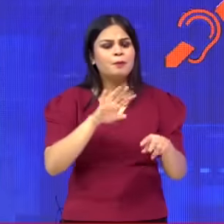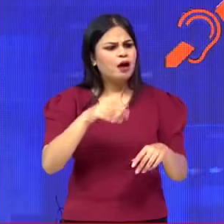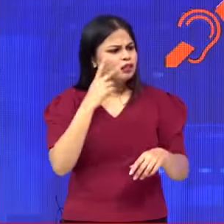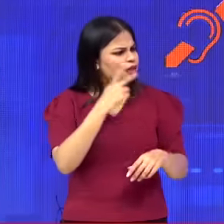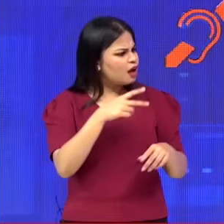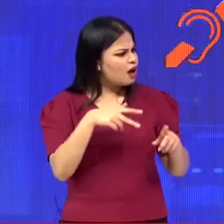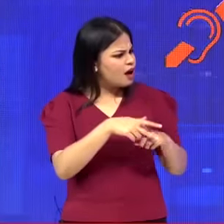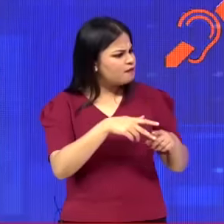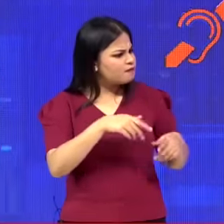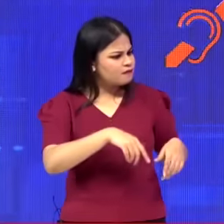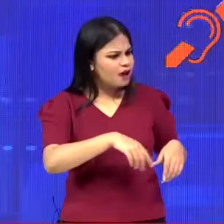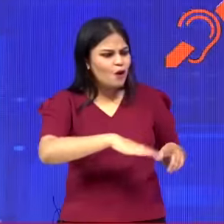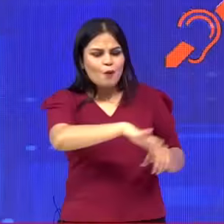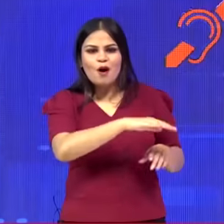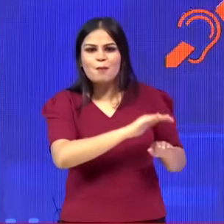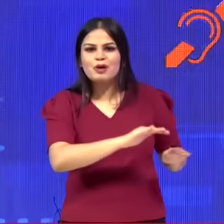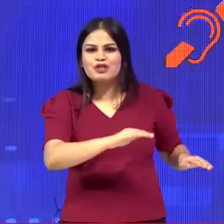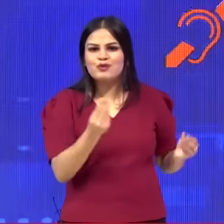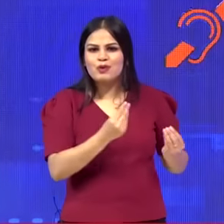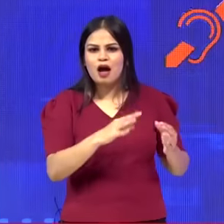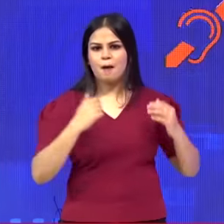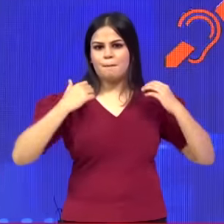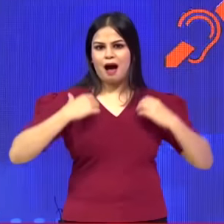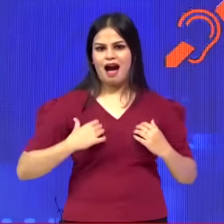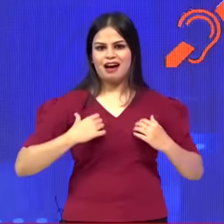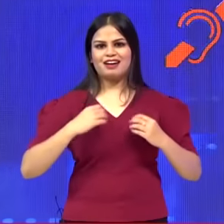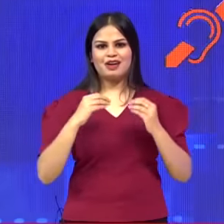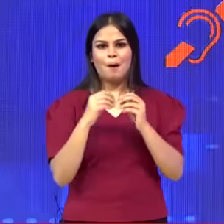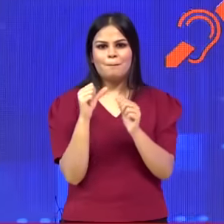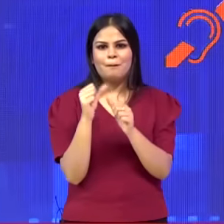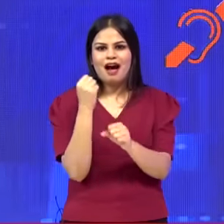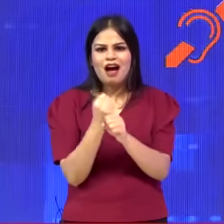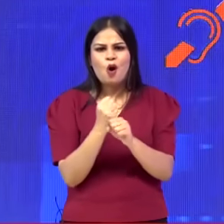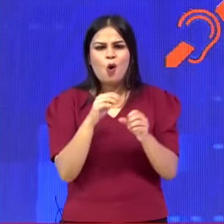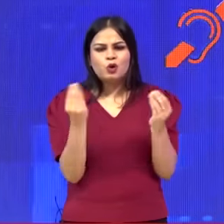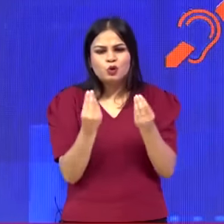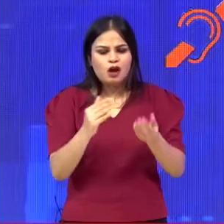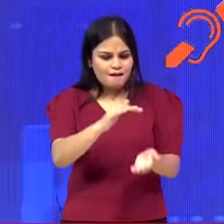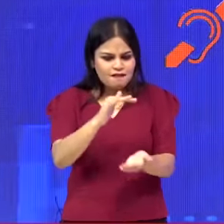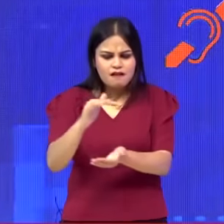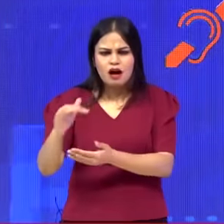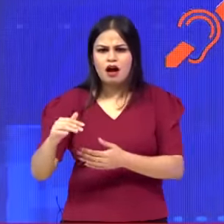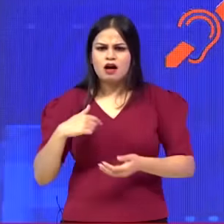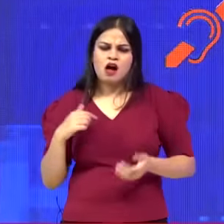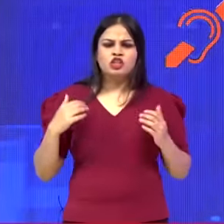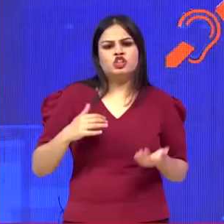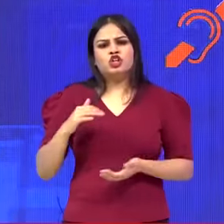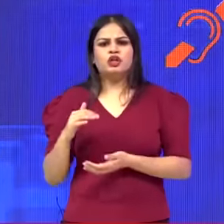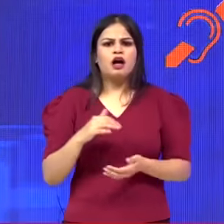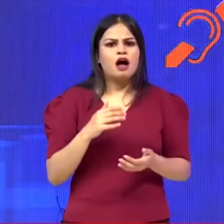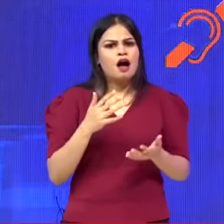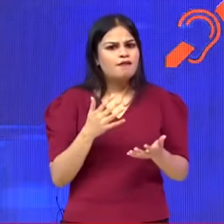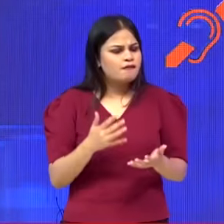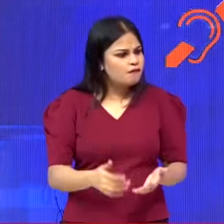कि कुछ बच्चे, यू नो, बैग लिए, बक्से लिए, भारी भारी बक्से, छोटे छोटे बच्चे, वो स्कूल की तरफ जा रहे हैं, तो मैंने